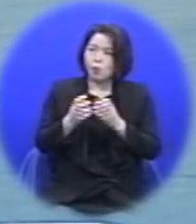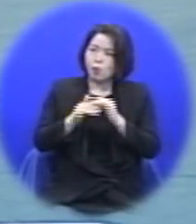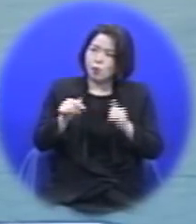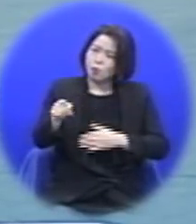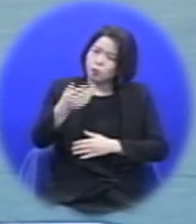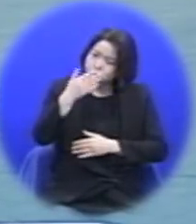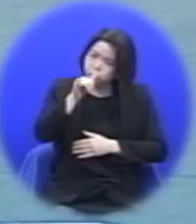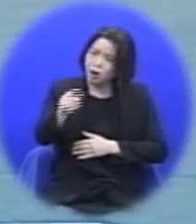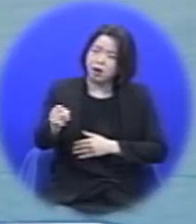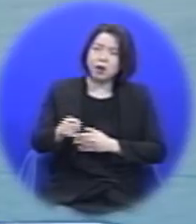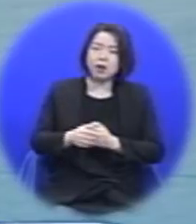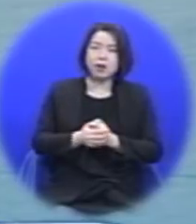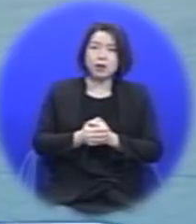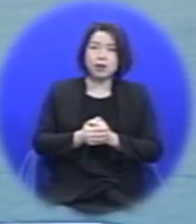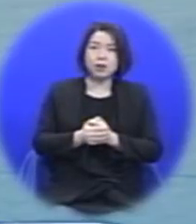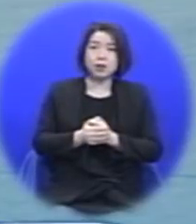있지?